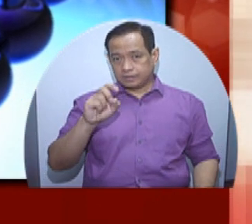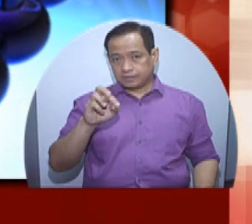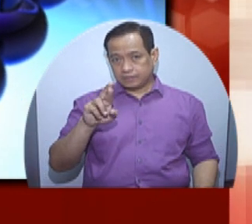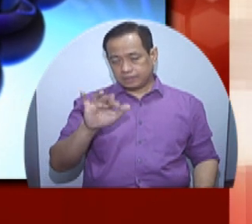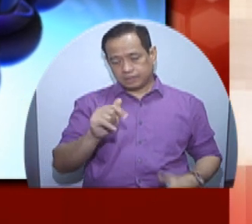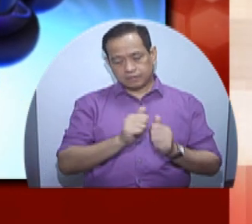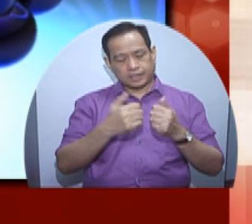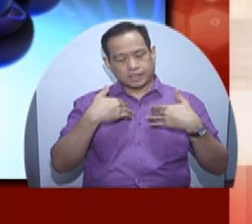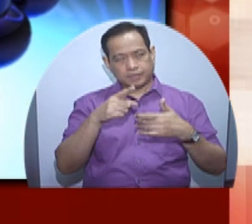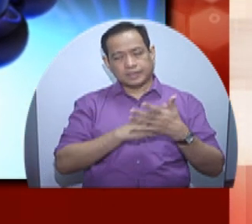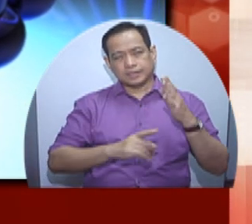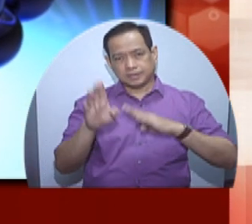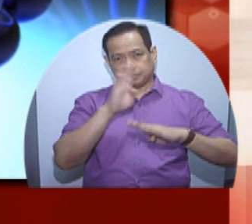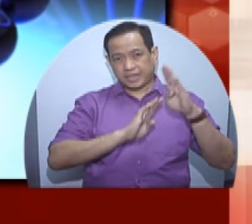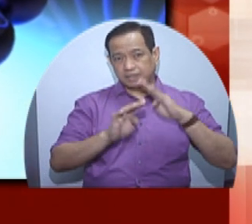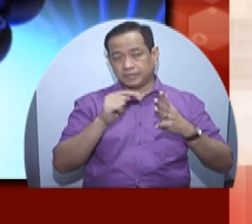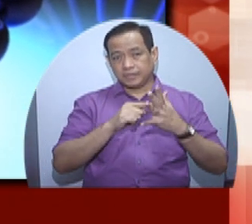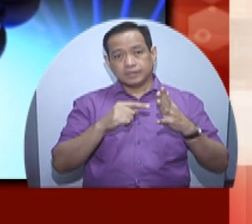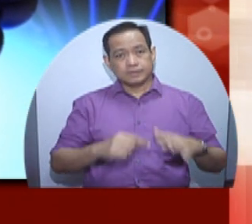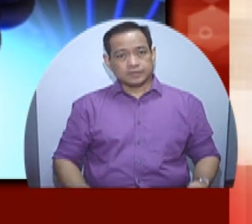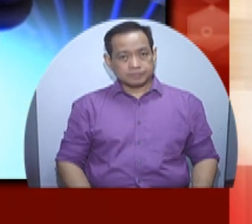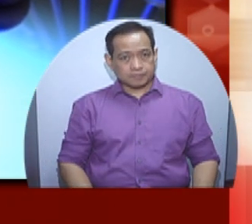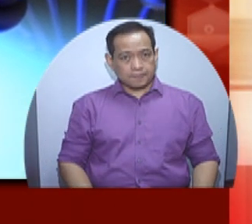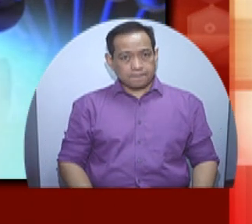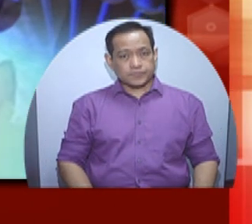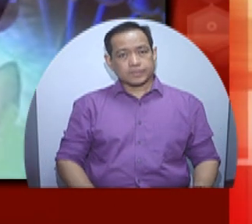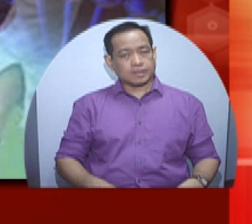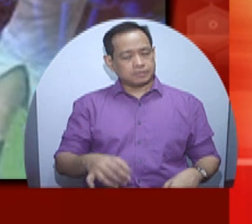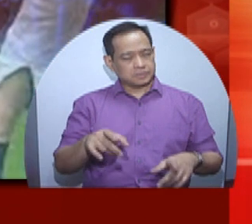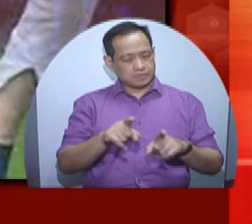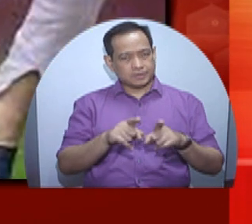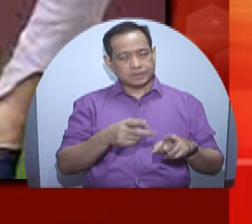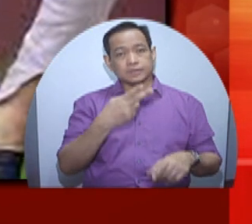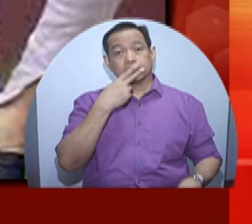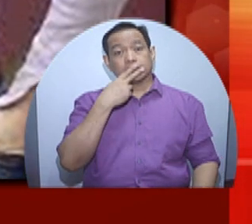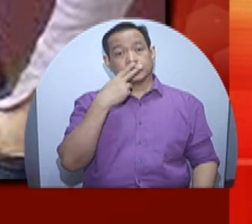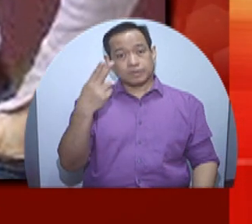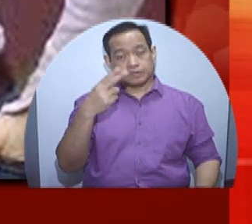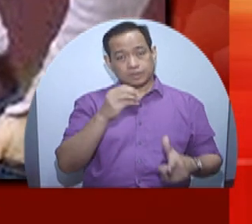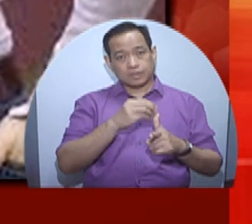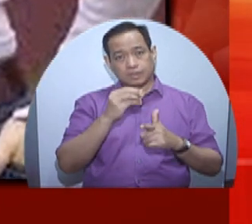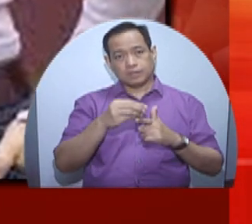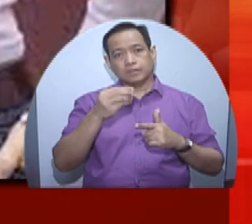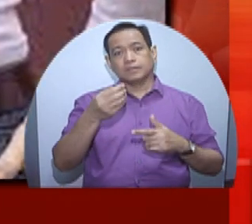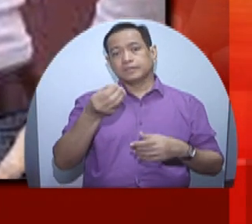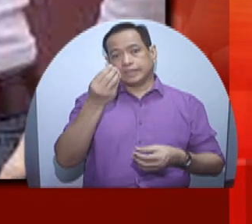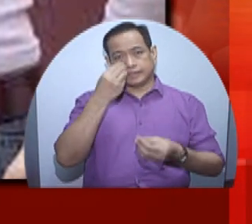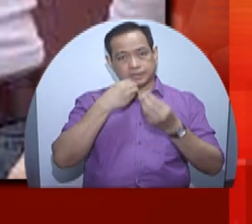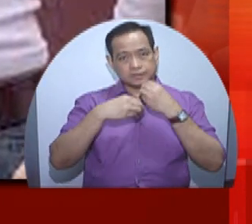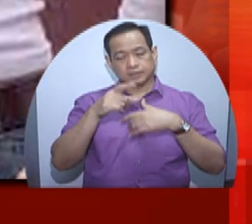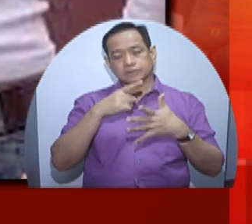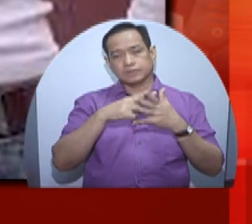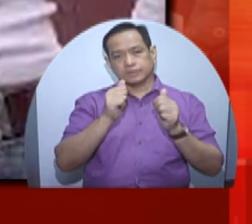ng pagkakaroon ng iba't ibang mga anomalies o mga diferensya. Maaari din paninigarilyo o pagpasok sa